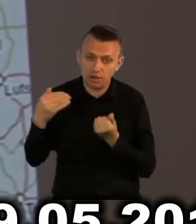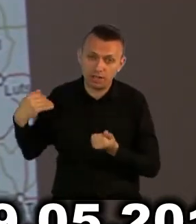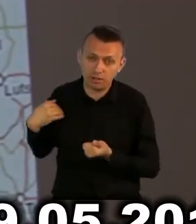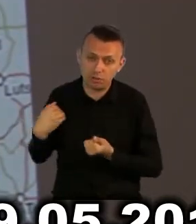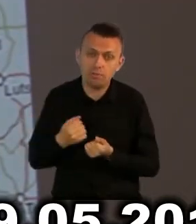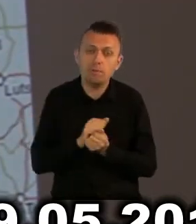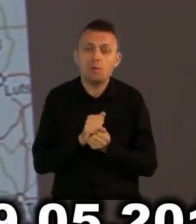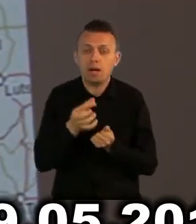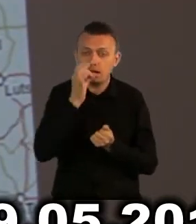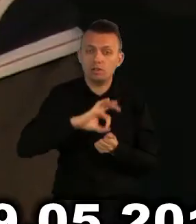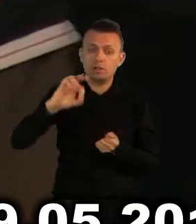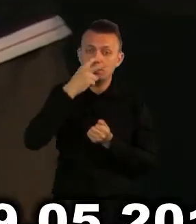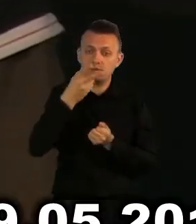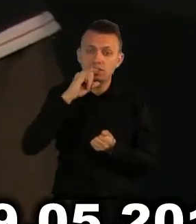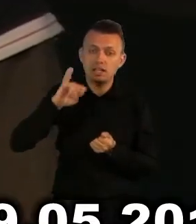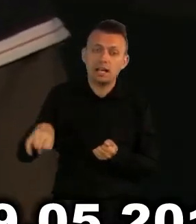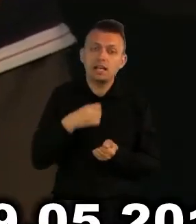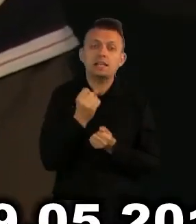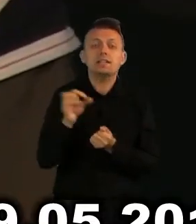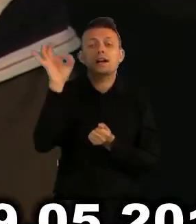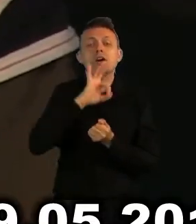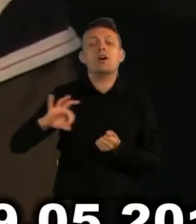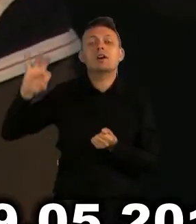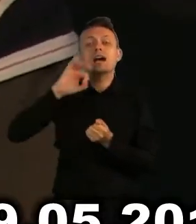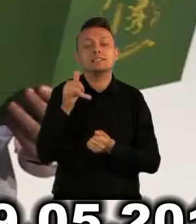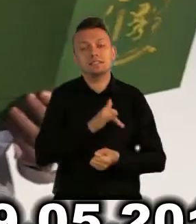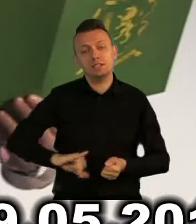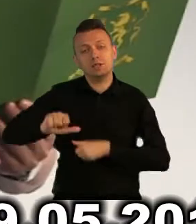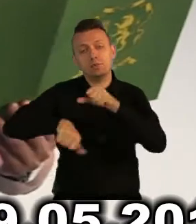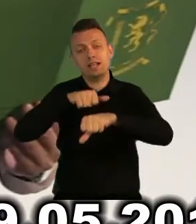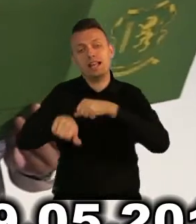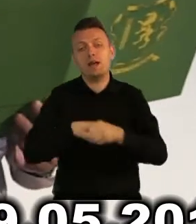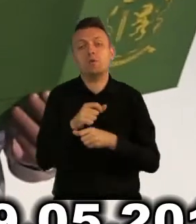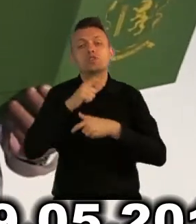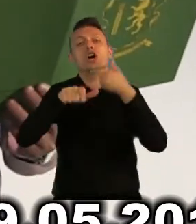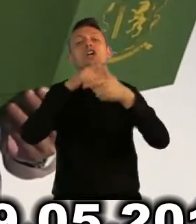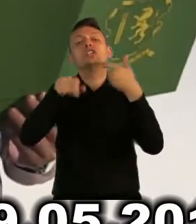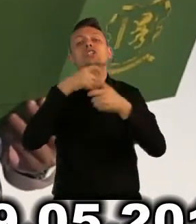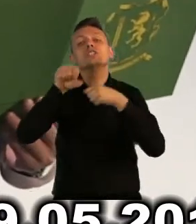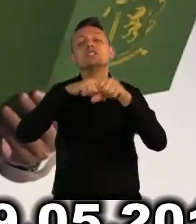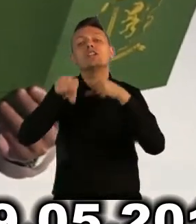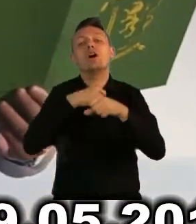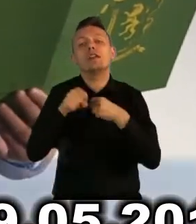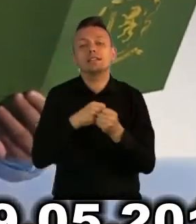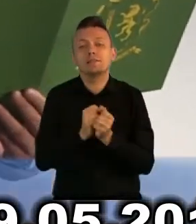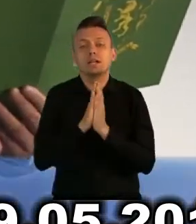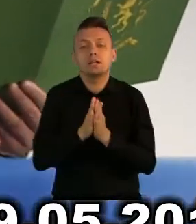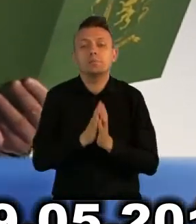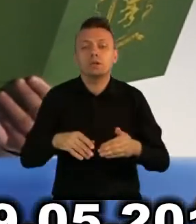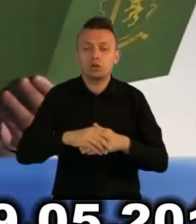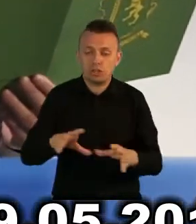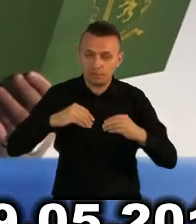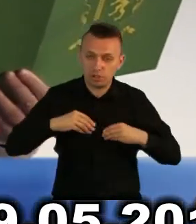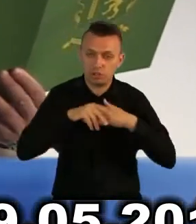była mile widziana. Jak przystało na jubileusz, było 100 lat i szereg podziękowań. Proszę o przyjęcie gratulacji oraz wyrazu